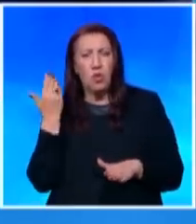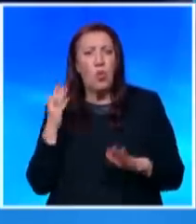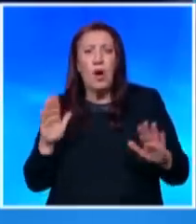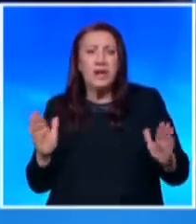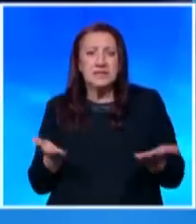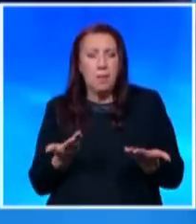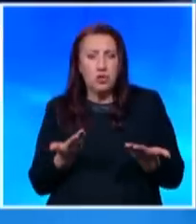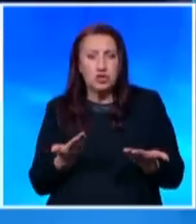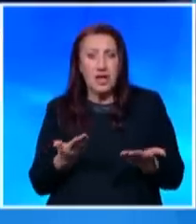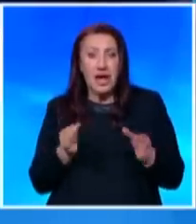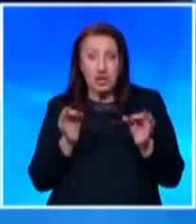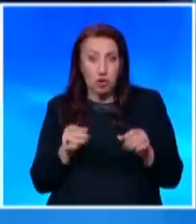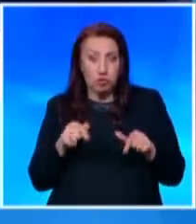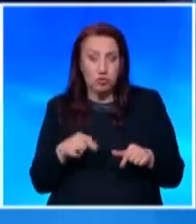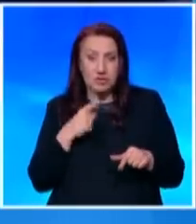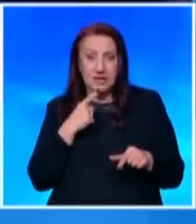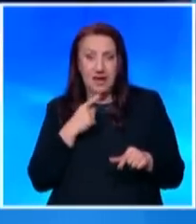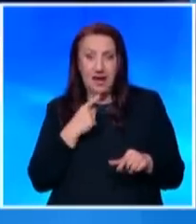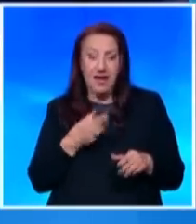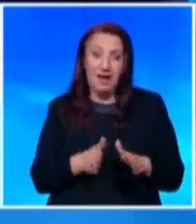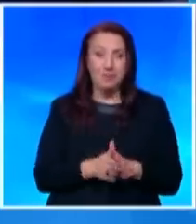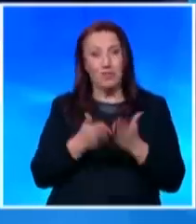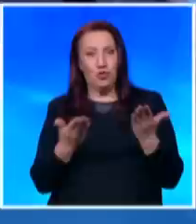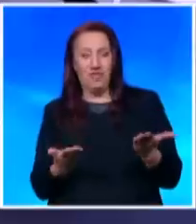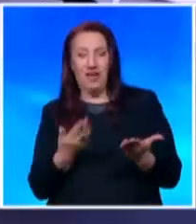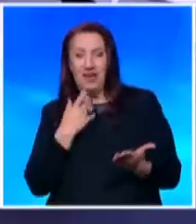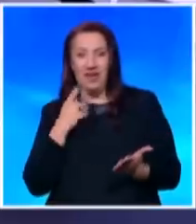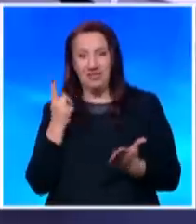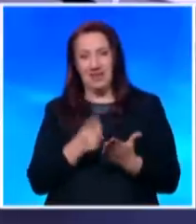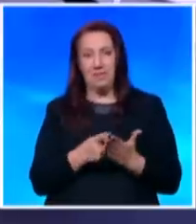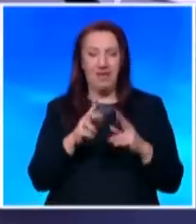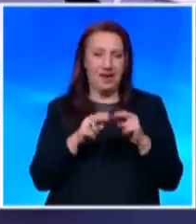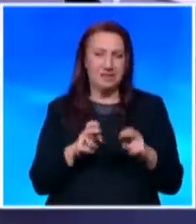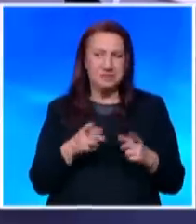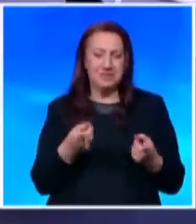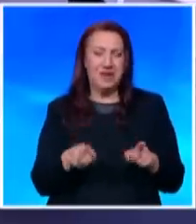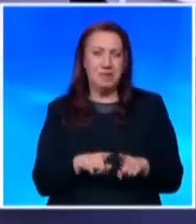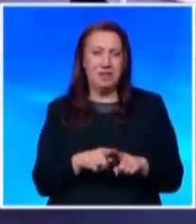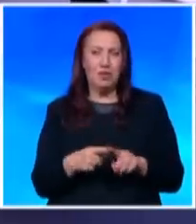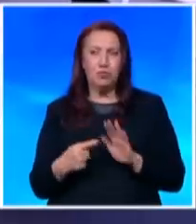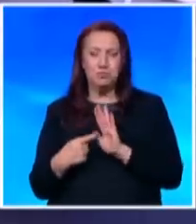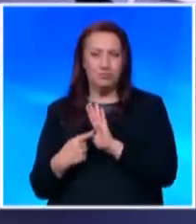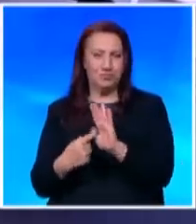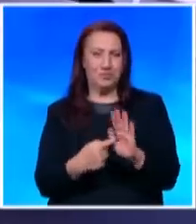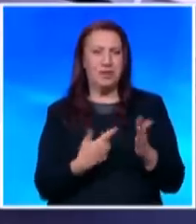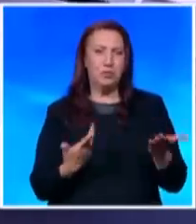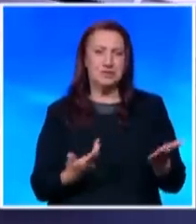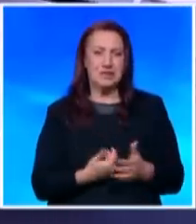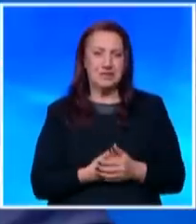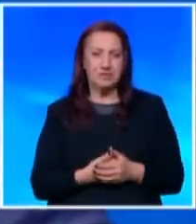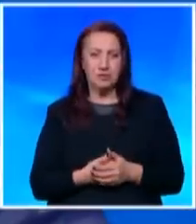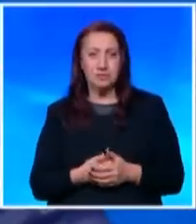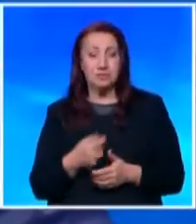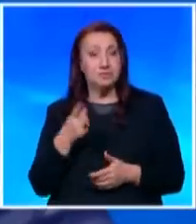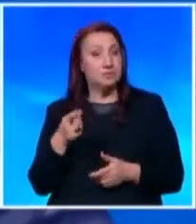момент всъщност се налага този разпит. Това е за мен малко демонстративно. И съвсем накратко, очаквате ли още да има